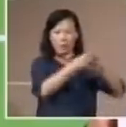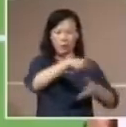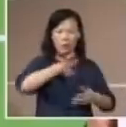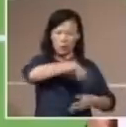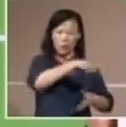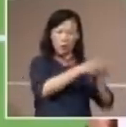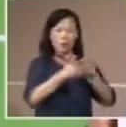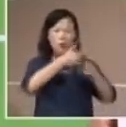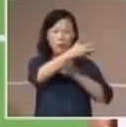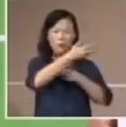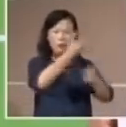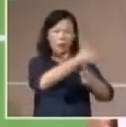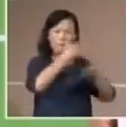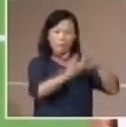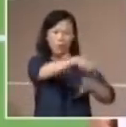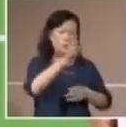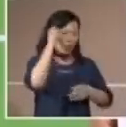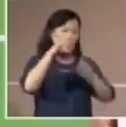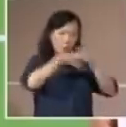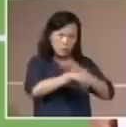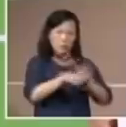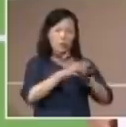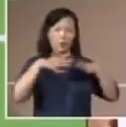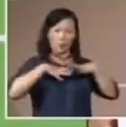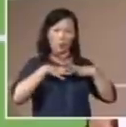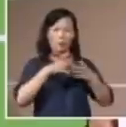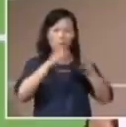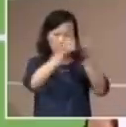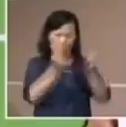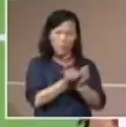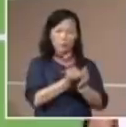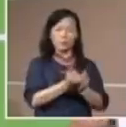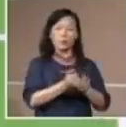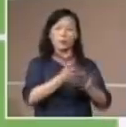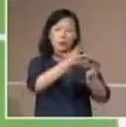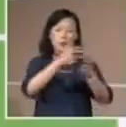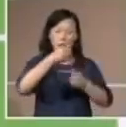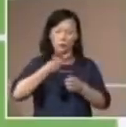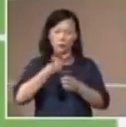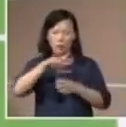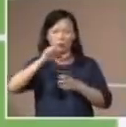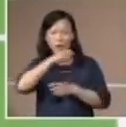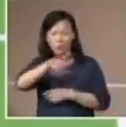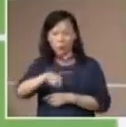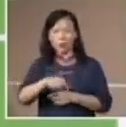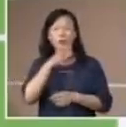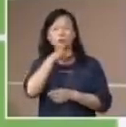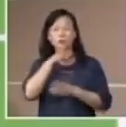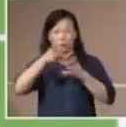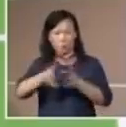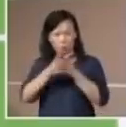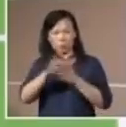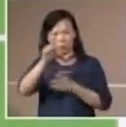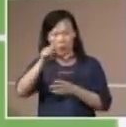怎让美国的智库、学者、政府官员、民间会当知影咱台湾是一个真